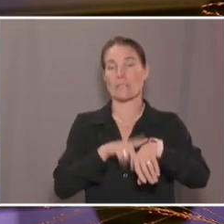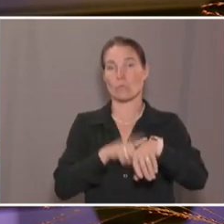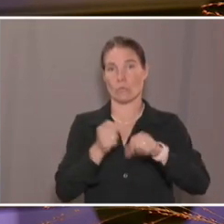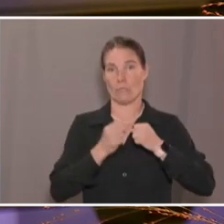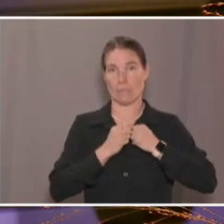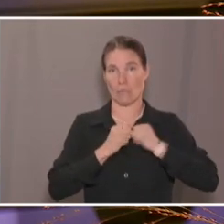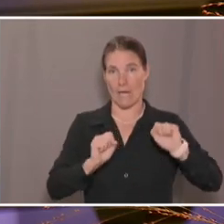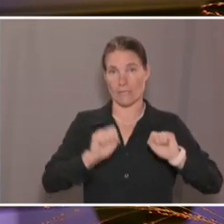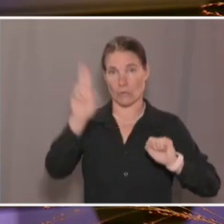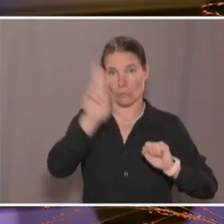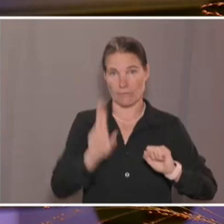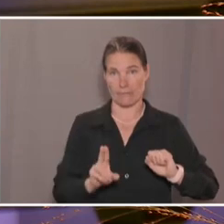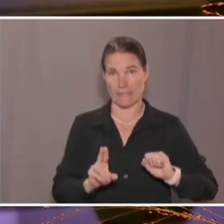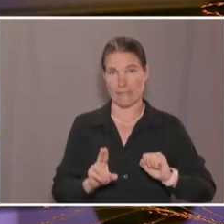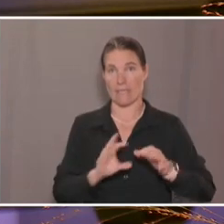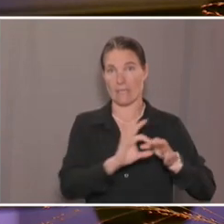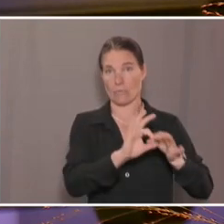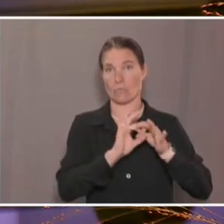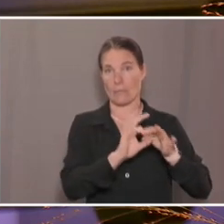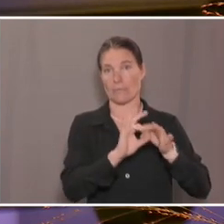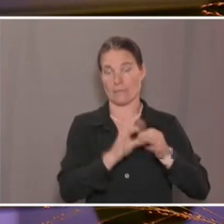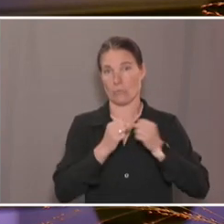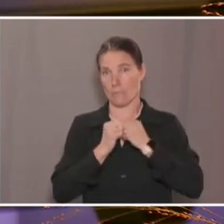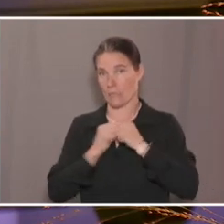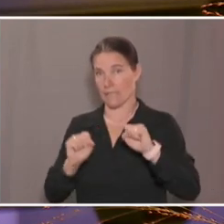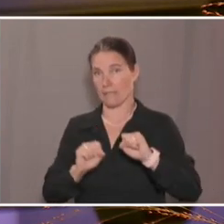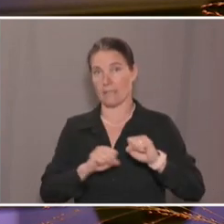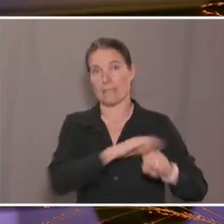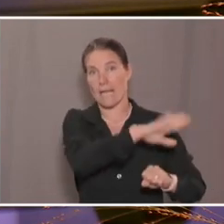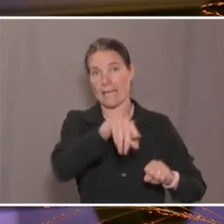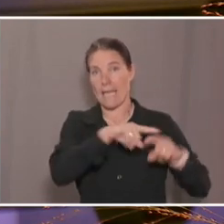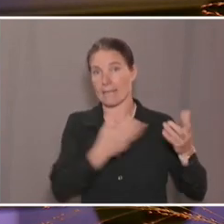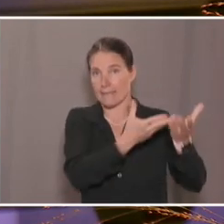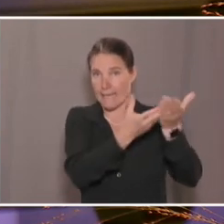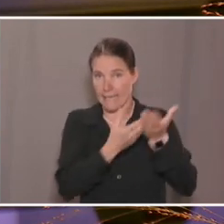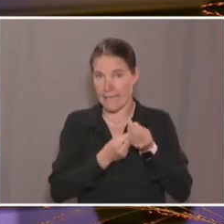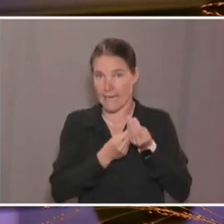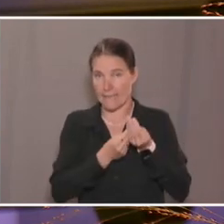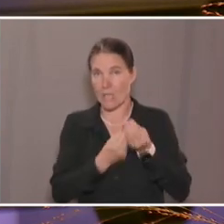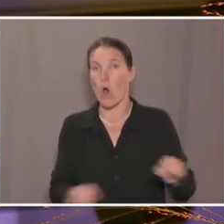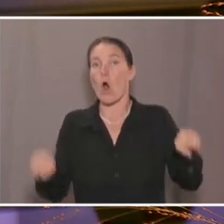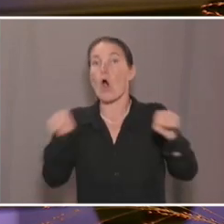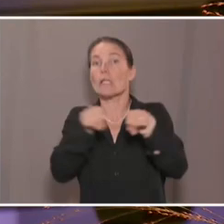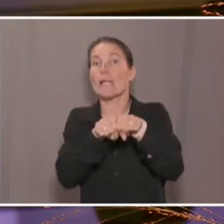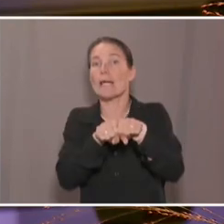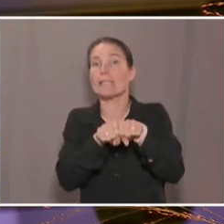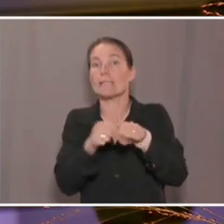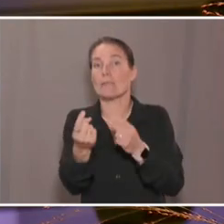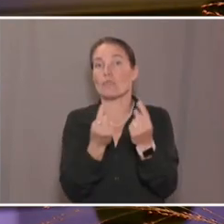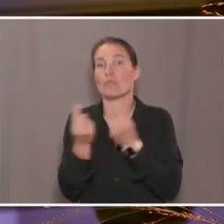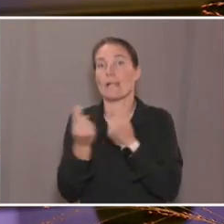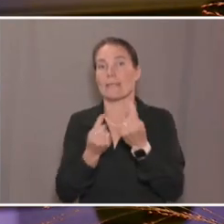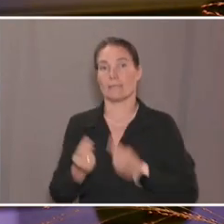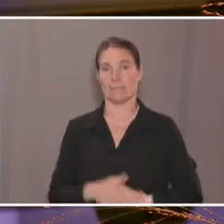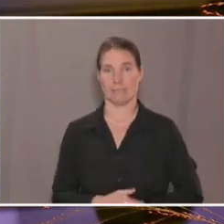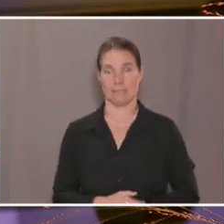schulischen Kontext. Und auch zu ihr sind alle herzlich eingeladen, sich da zuzuschalten. Und es freut mich natürlich besonders, dass auch